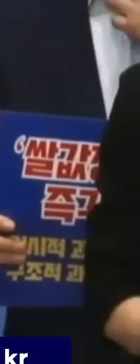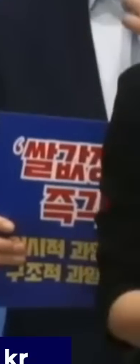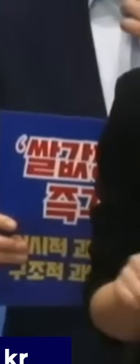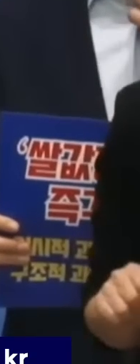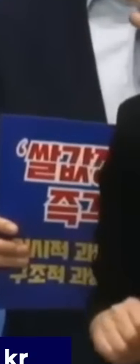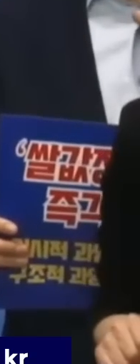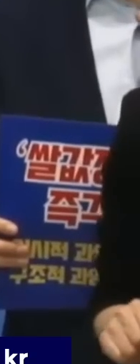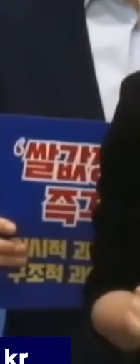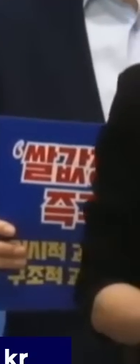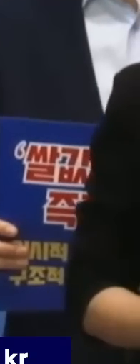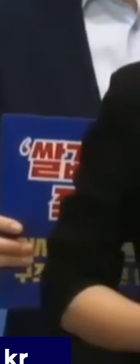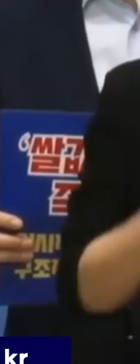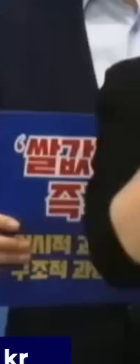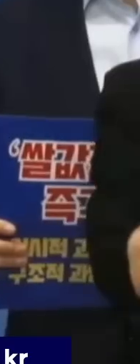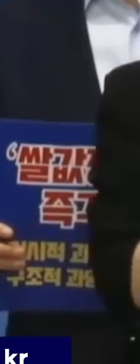안녕하십니까.